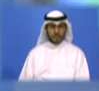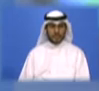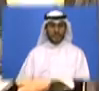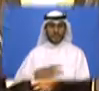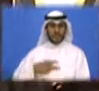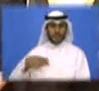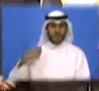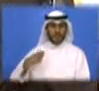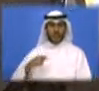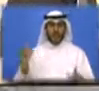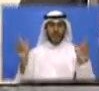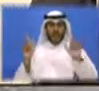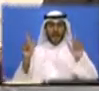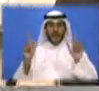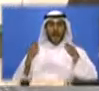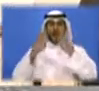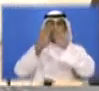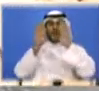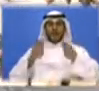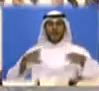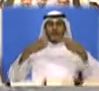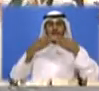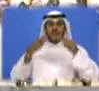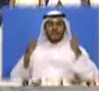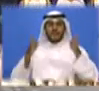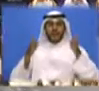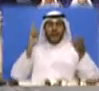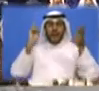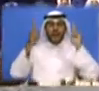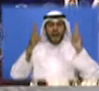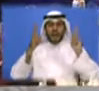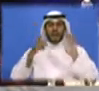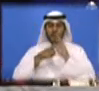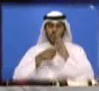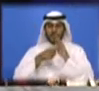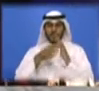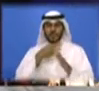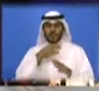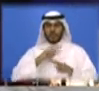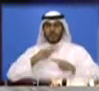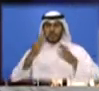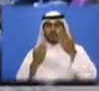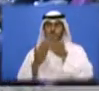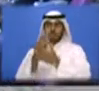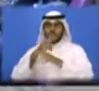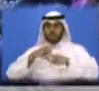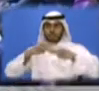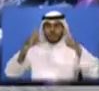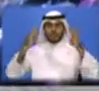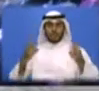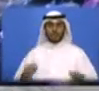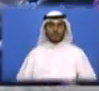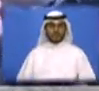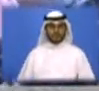وزير الإعلام خلال افتتاح مسرح السالمية يؤكد أن هذا الحدث هو الخطوة الأولى نحو تطوير المرافق الثقافية في